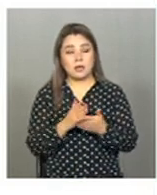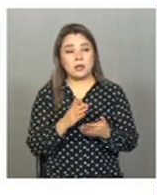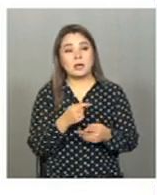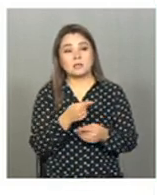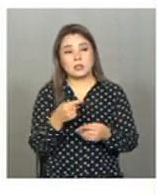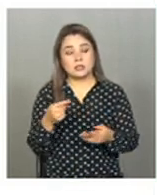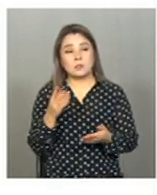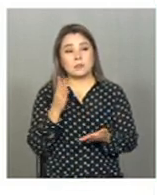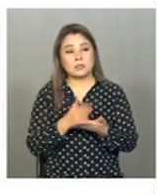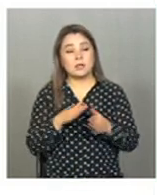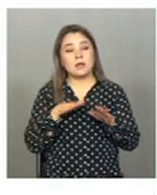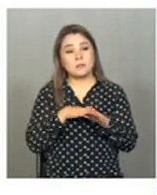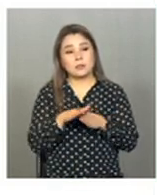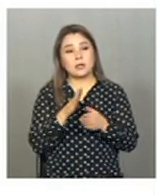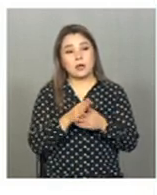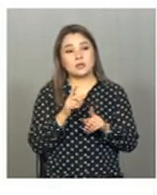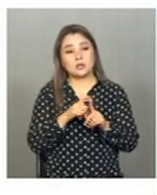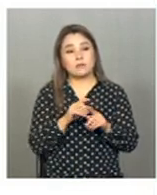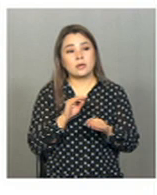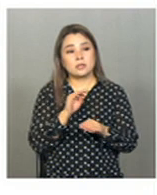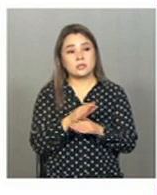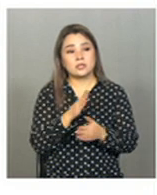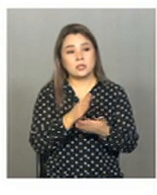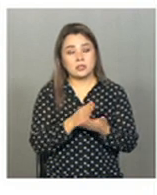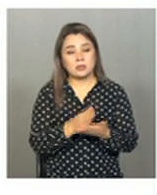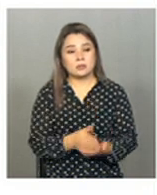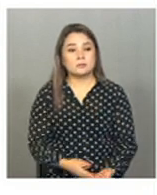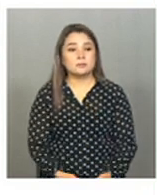местоимениями словосочетание.